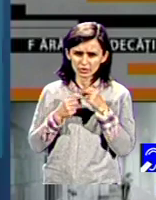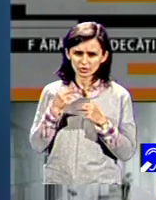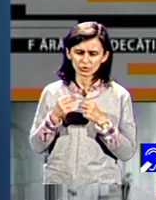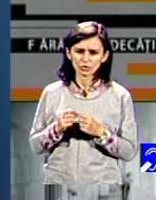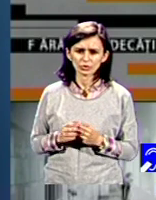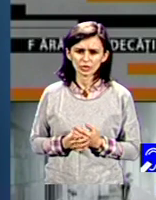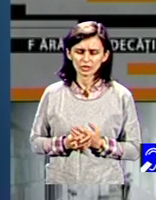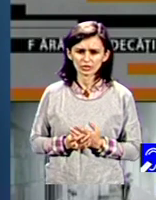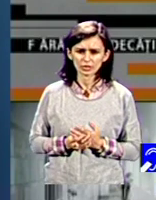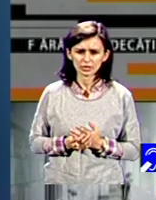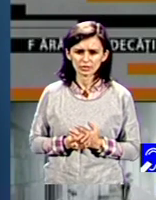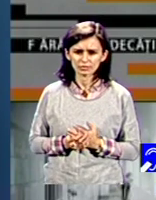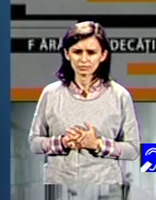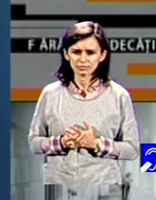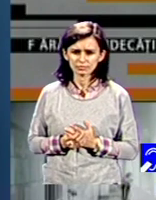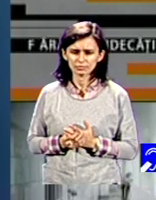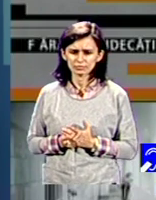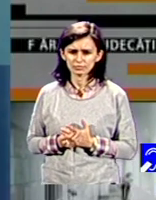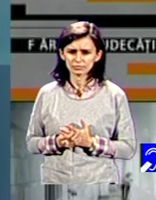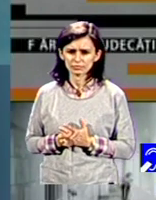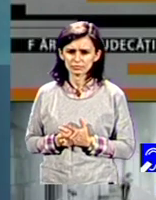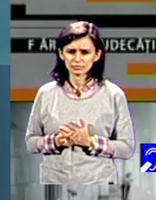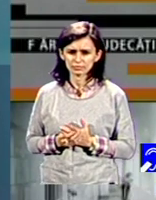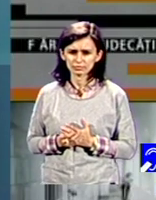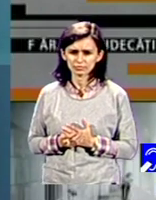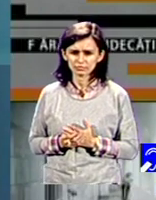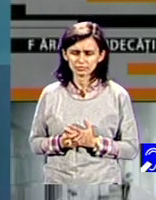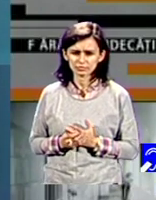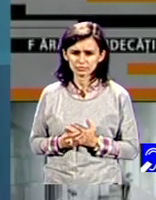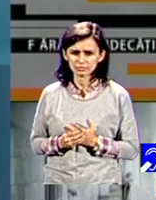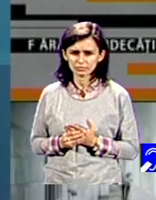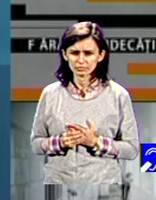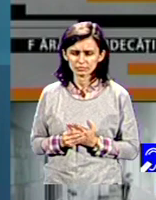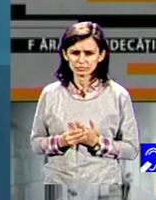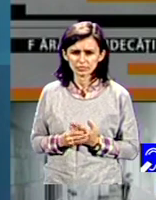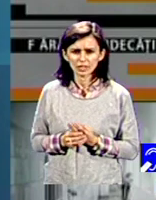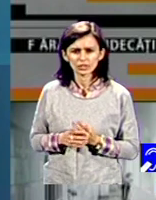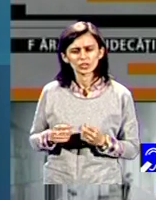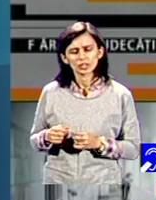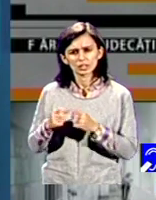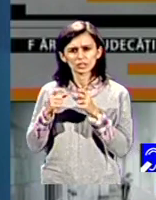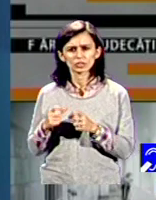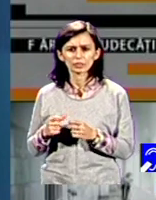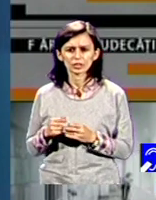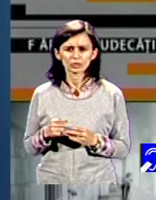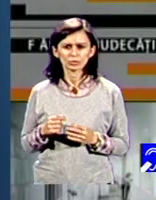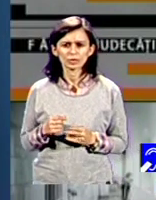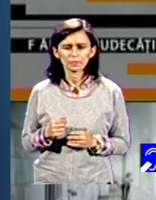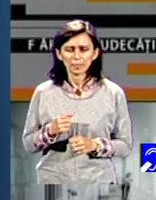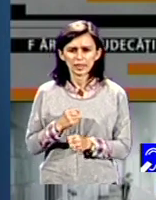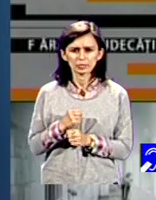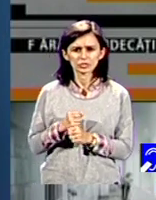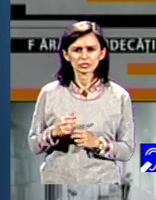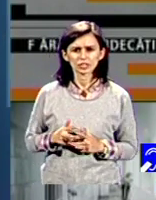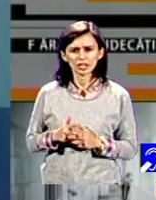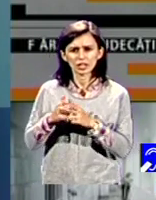cu un job chiar și zona de Horeca prin prin jocuri de ajutor bucătar